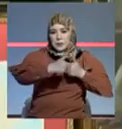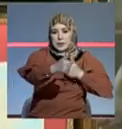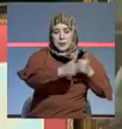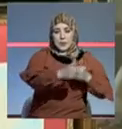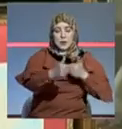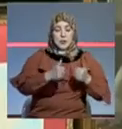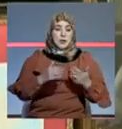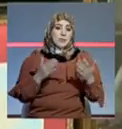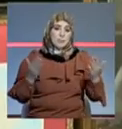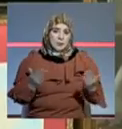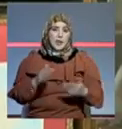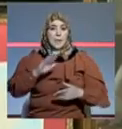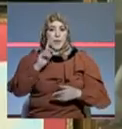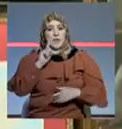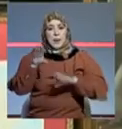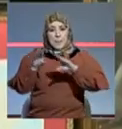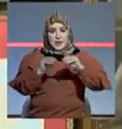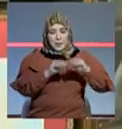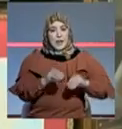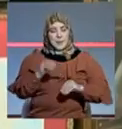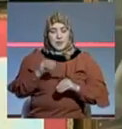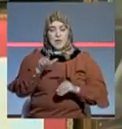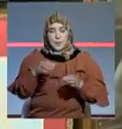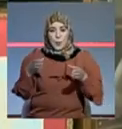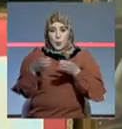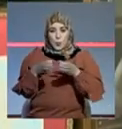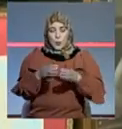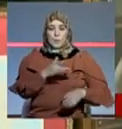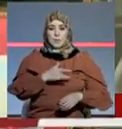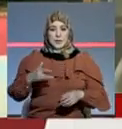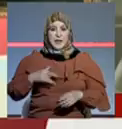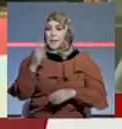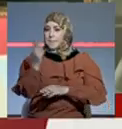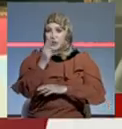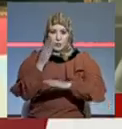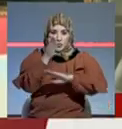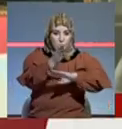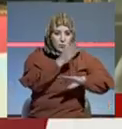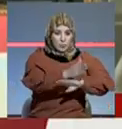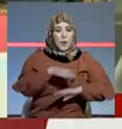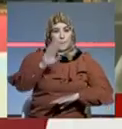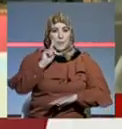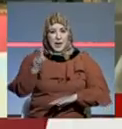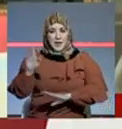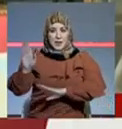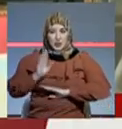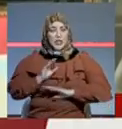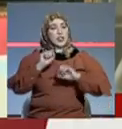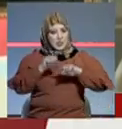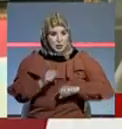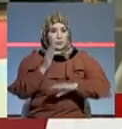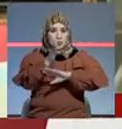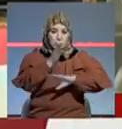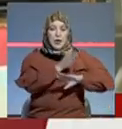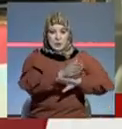رمادة وذهيبة، لكن فما أماكن اللي زملائنا بالصحة العمومية ما نجموش يخلطوا لهم، واللي احنا بالإمكانيات نتاعنا نجمو